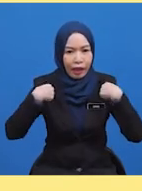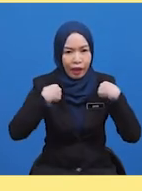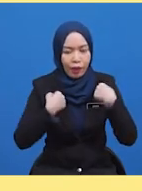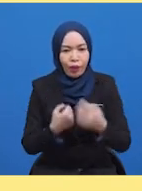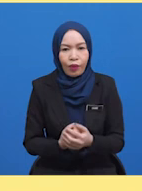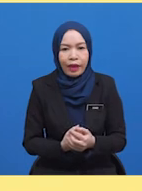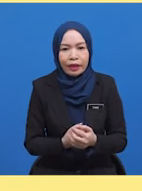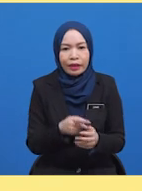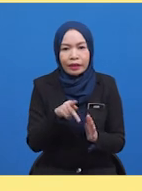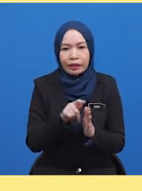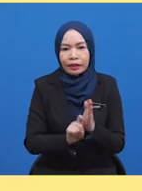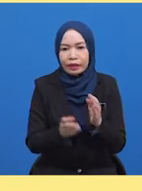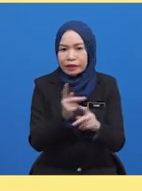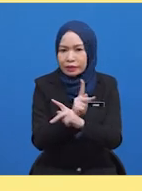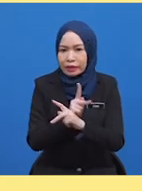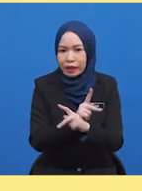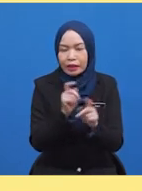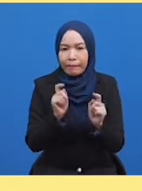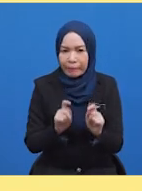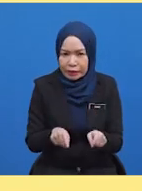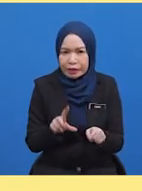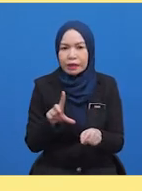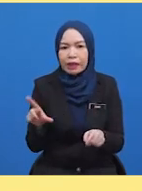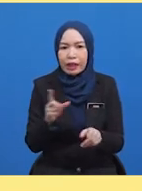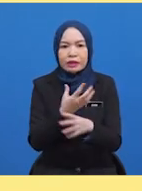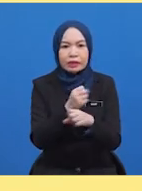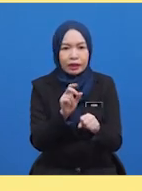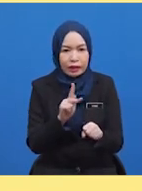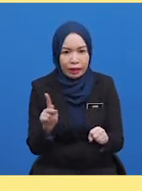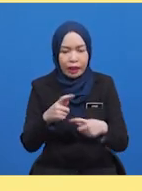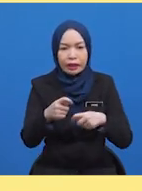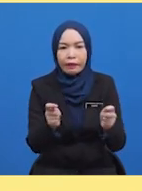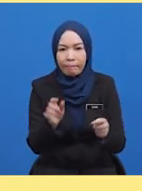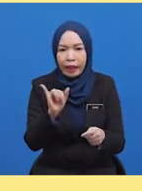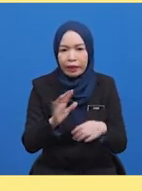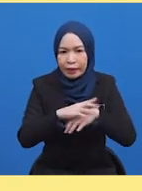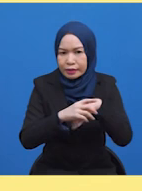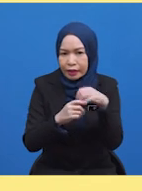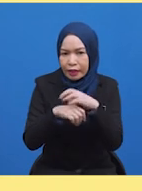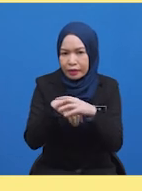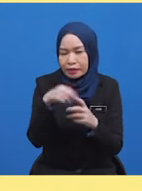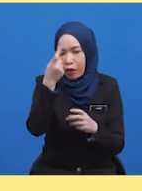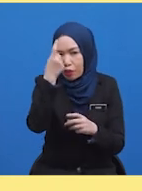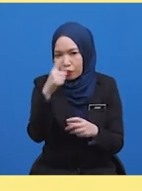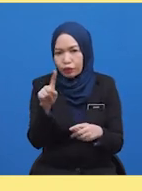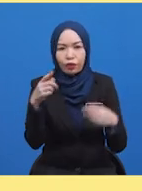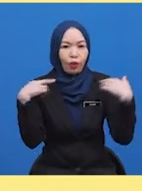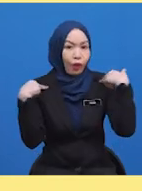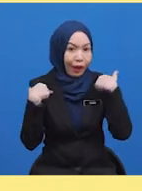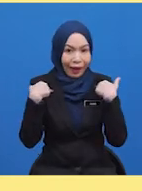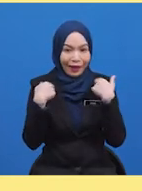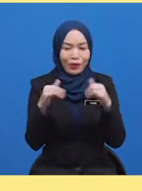hendaklah menyediakan kandang yang selesai bagi hewan peliharaan kita selain itu